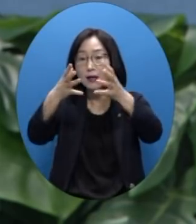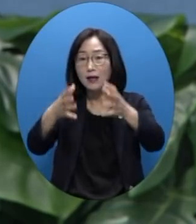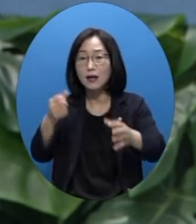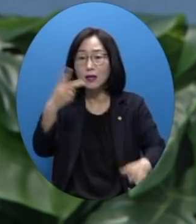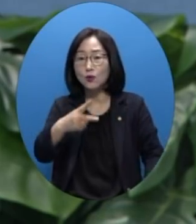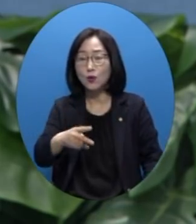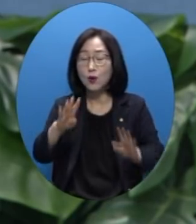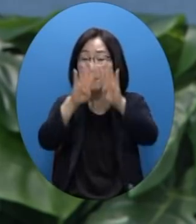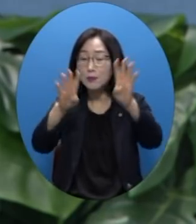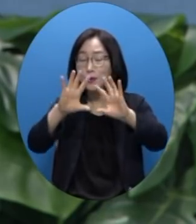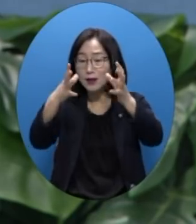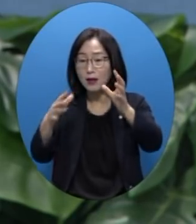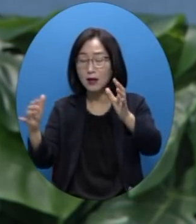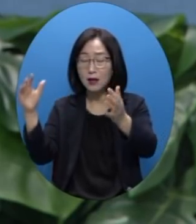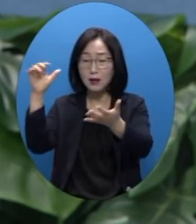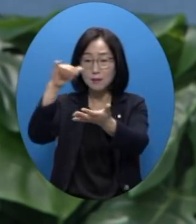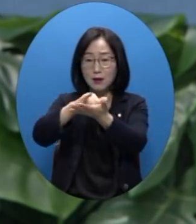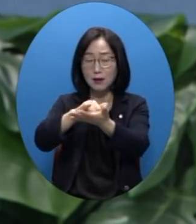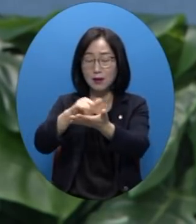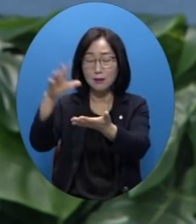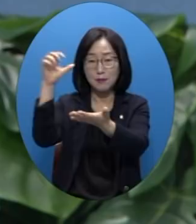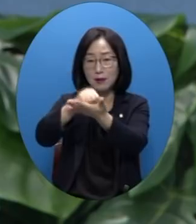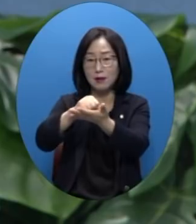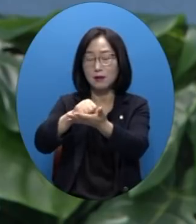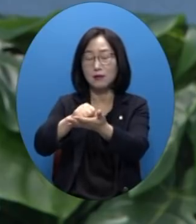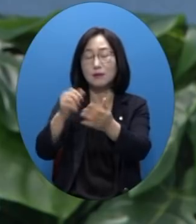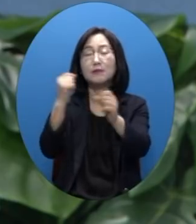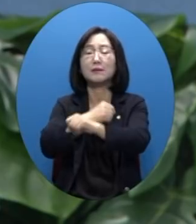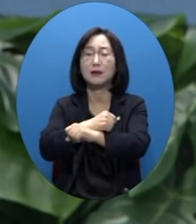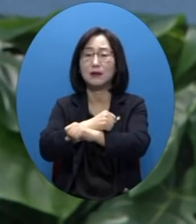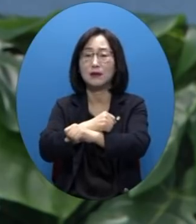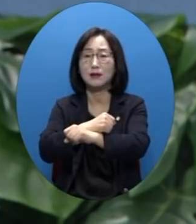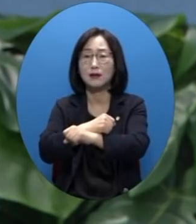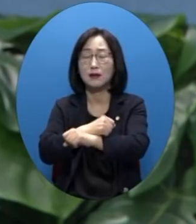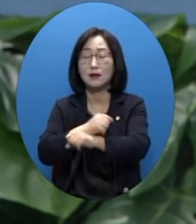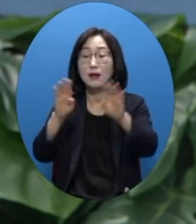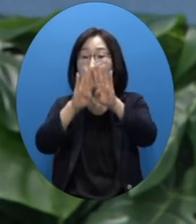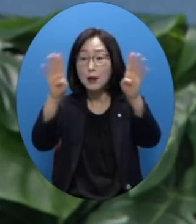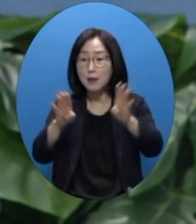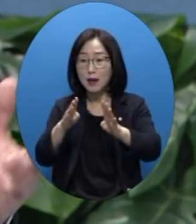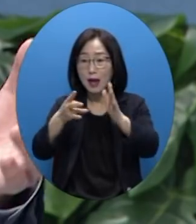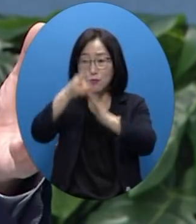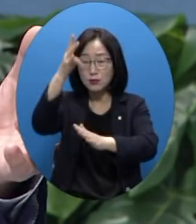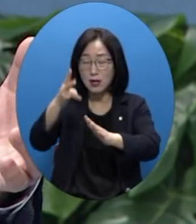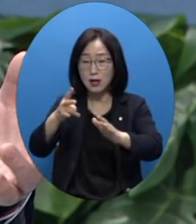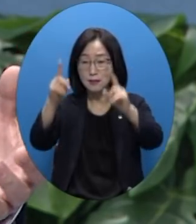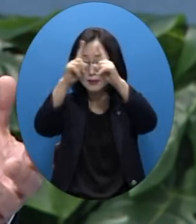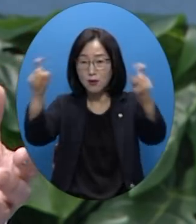바벨론에서 멸망을 당하게 된 것입니다. 바벨론이 예루살렘 성을 함락시키고